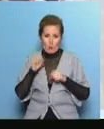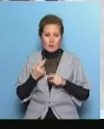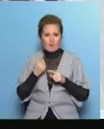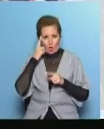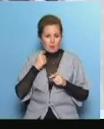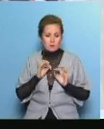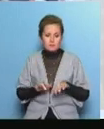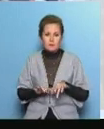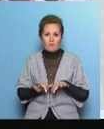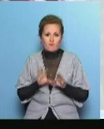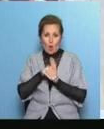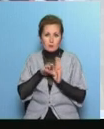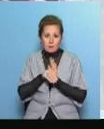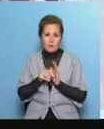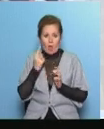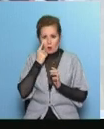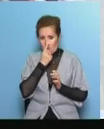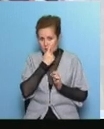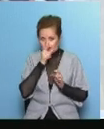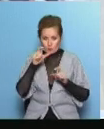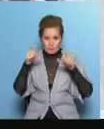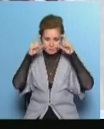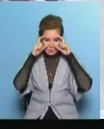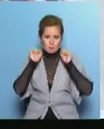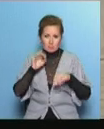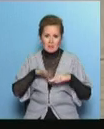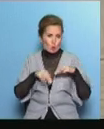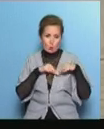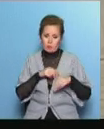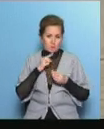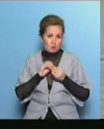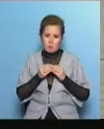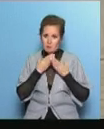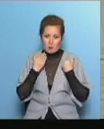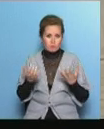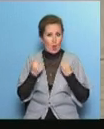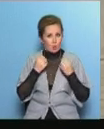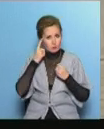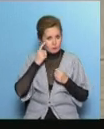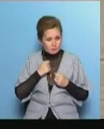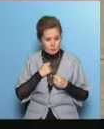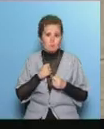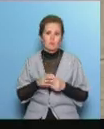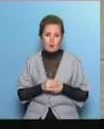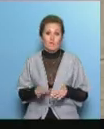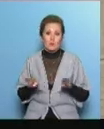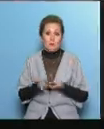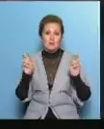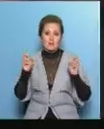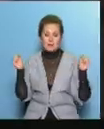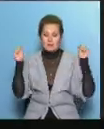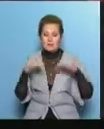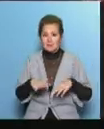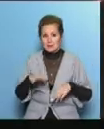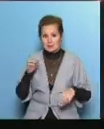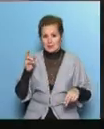выводить в глаз, человек сможет ее без труда получить. Позывной «Мехтим» – так называется съезд изобретателей. «Мехтим» –